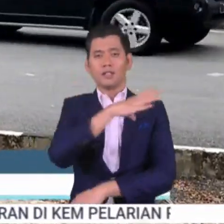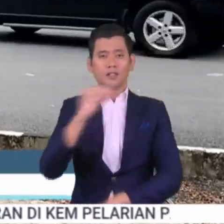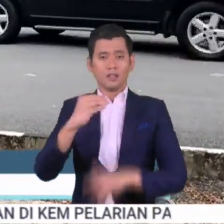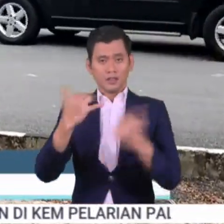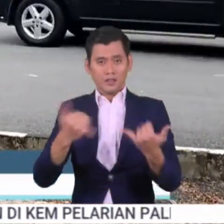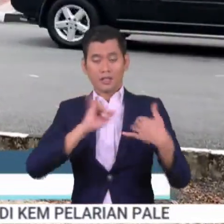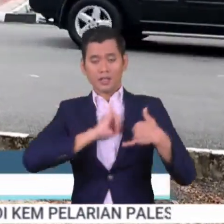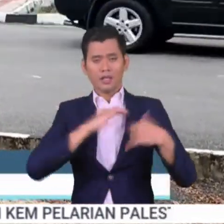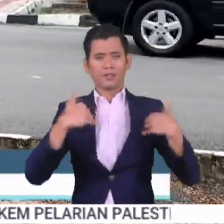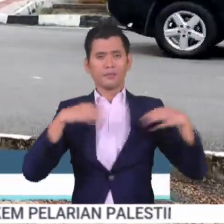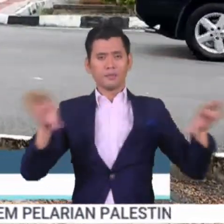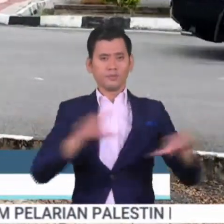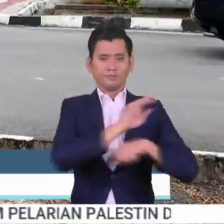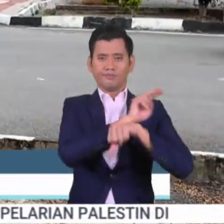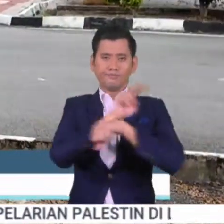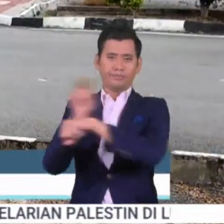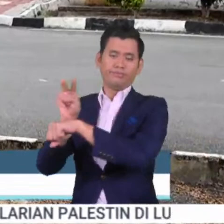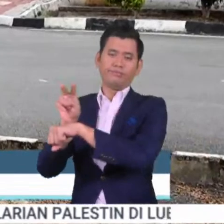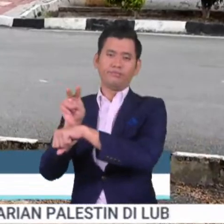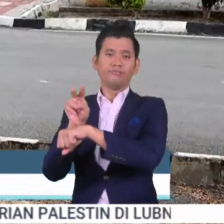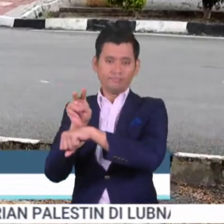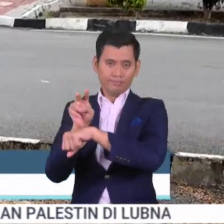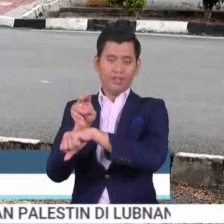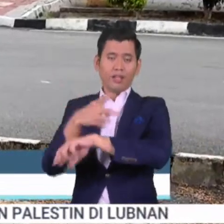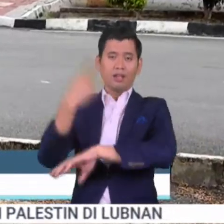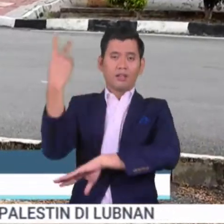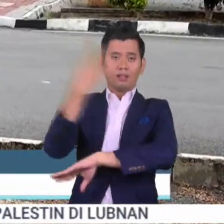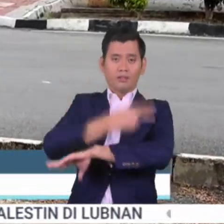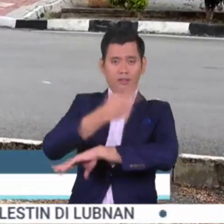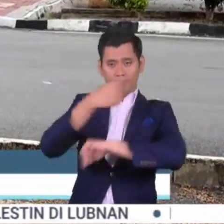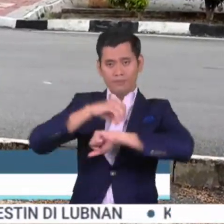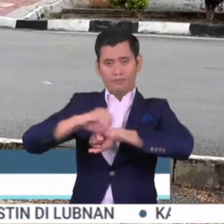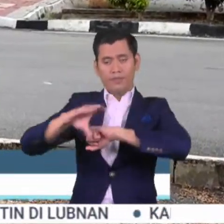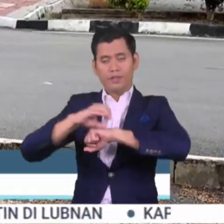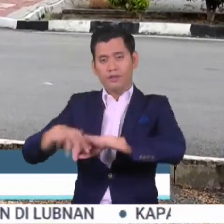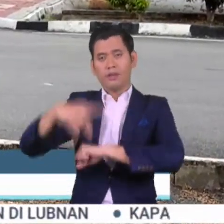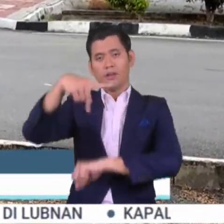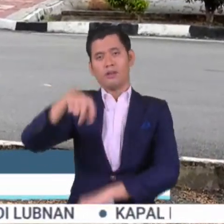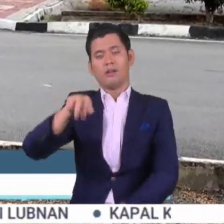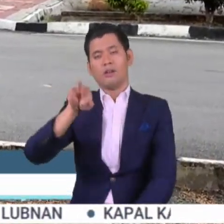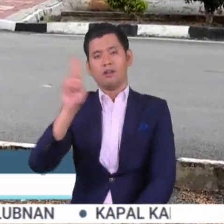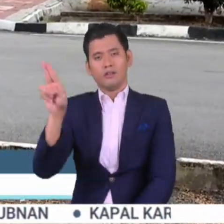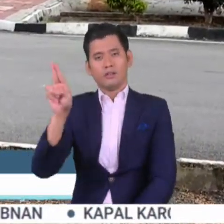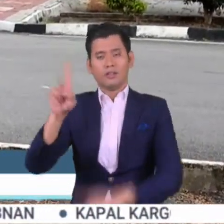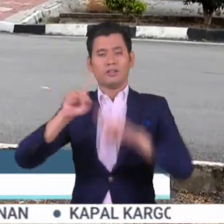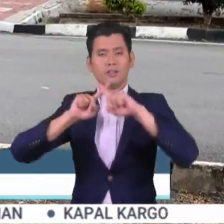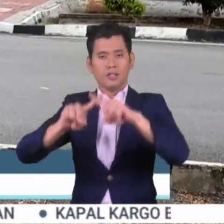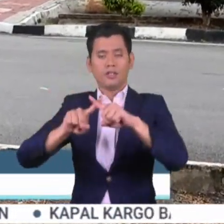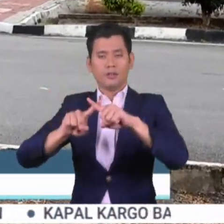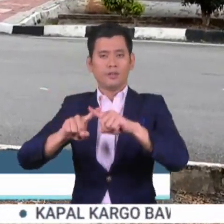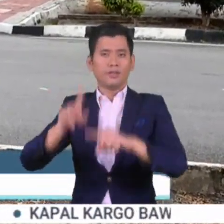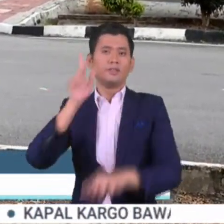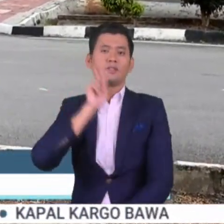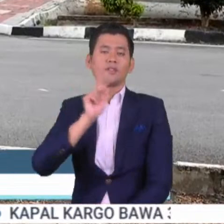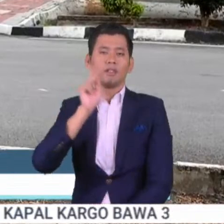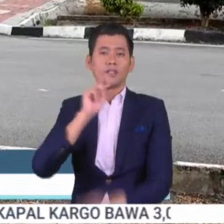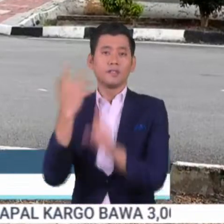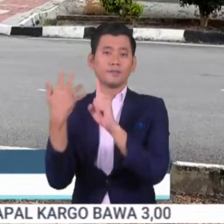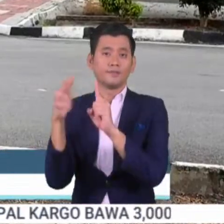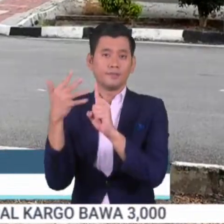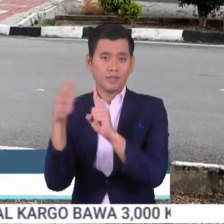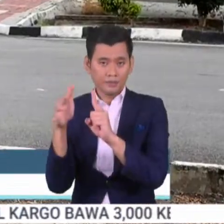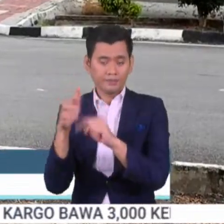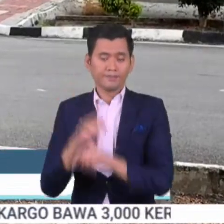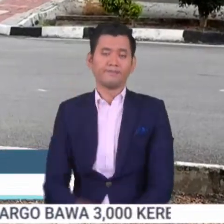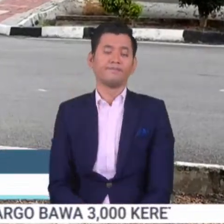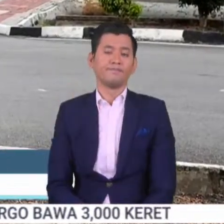saya melakukan tinjauan pada hari kedua kempen pilihan raya umum Dewan Negeri Kedah yang ke-15.